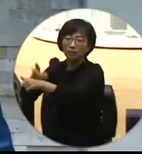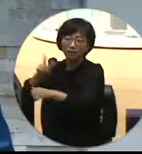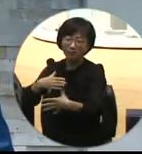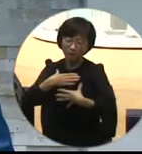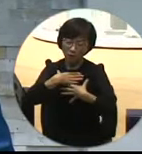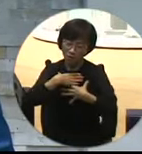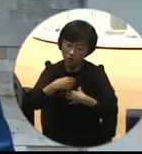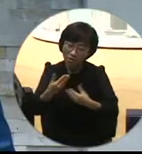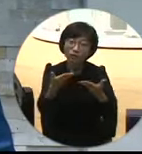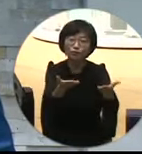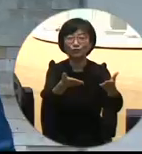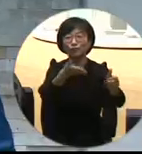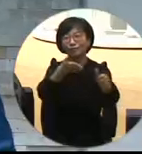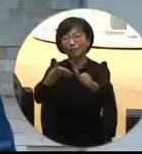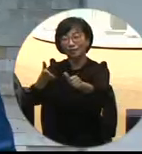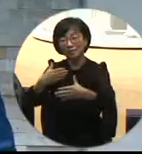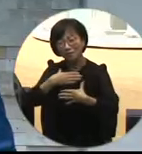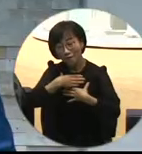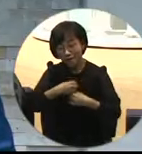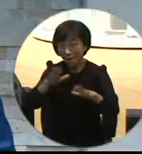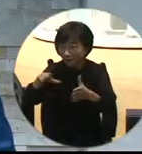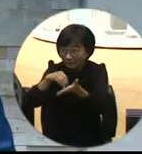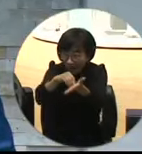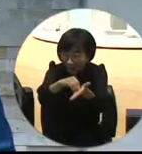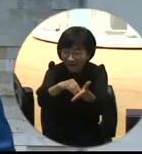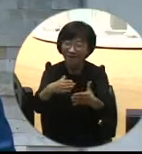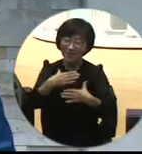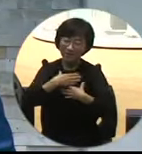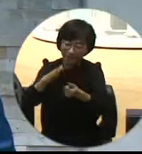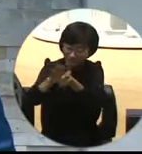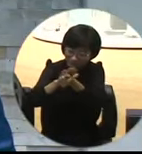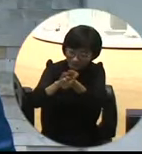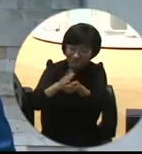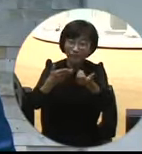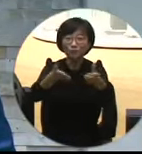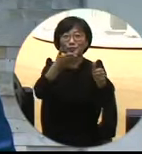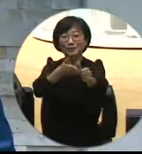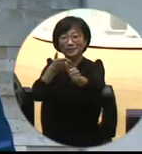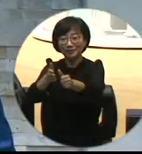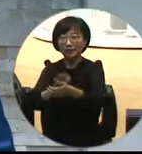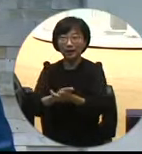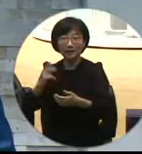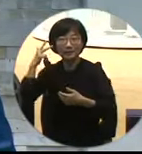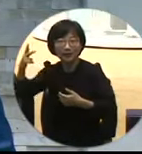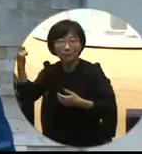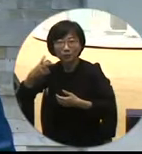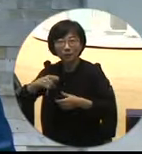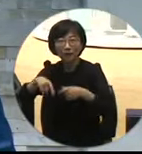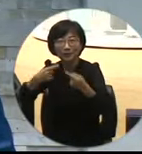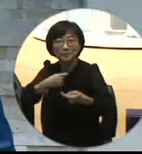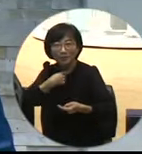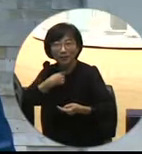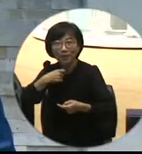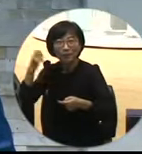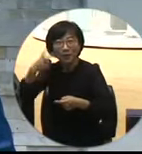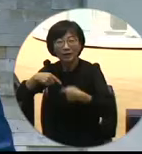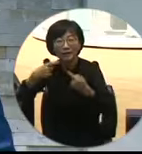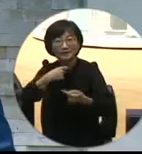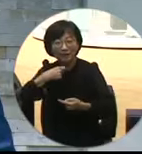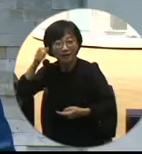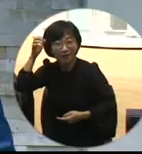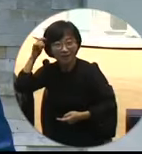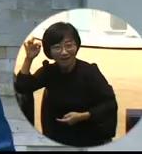바랍니다. 편안하게. 그래 마음이 열려서 교회 빨리 자주 가고 싶지. 그래서 영적